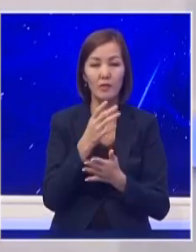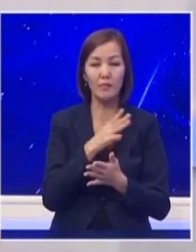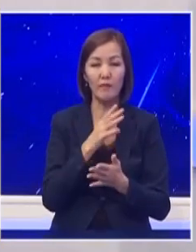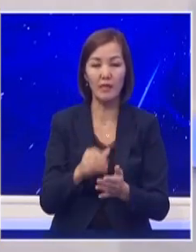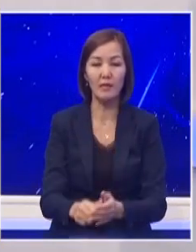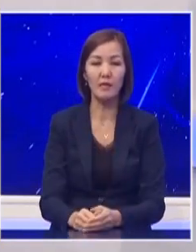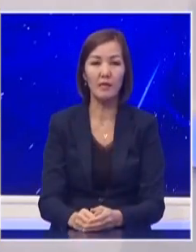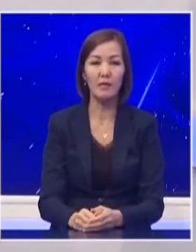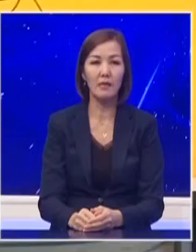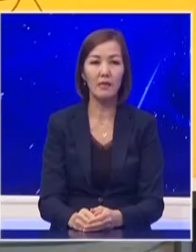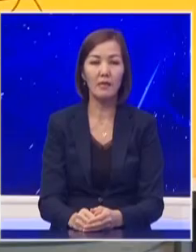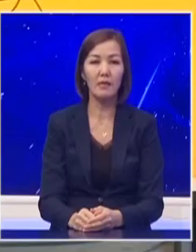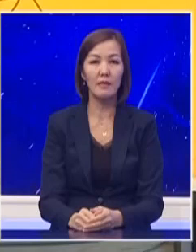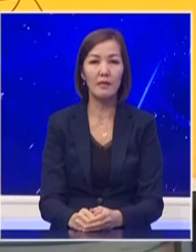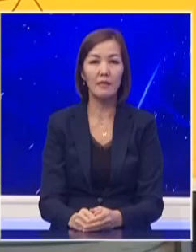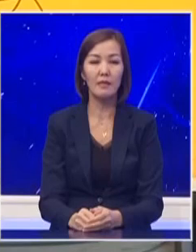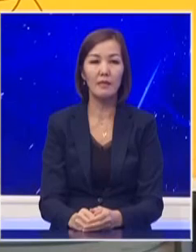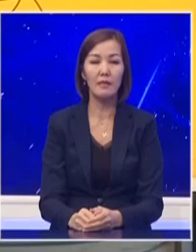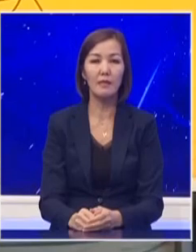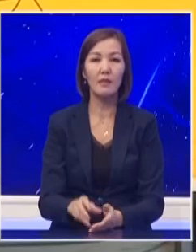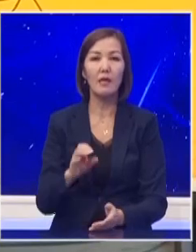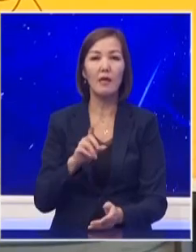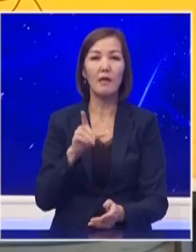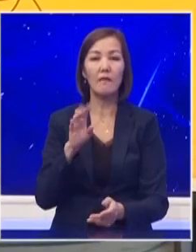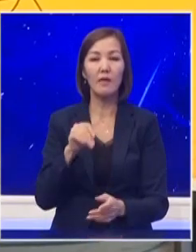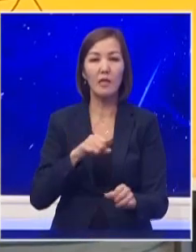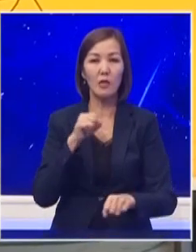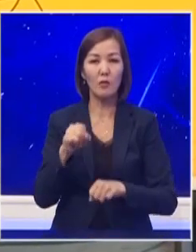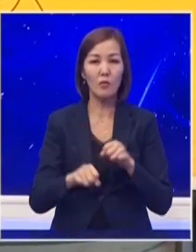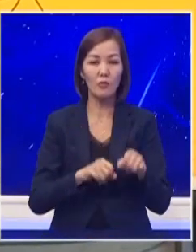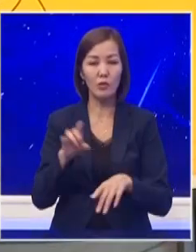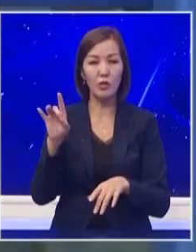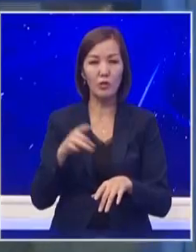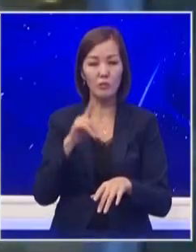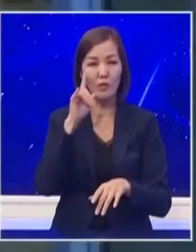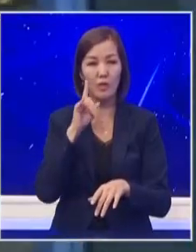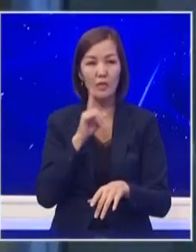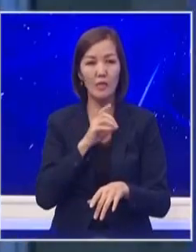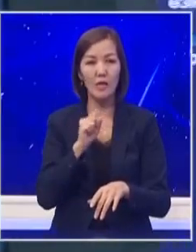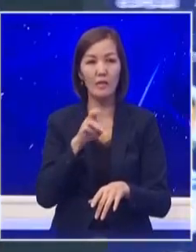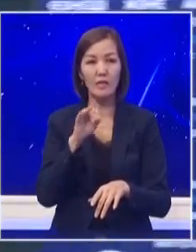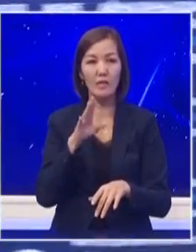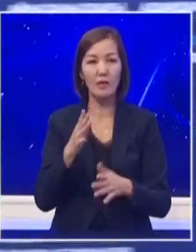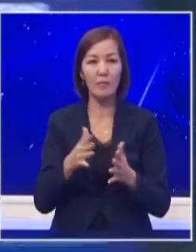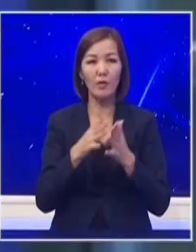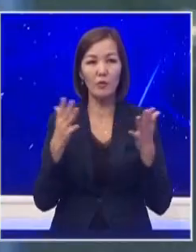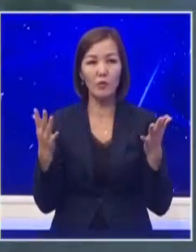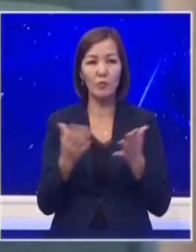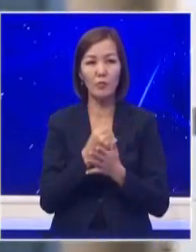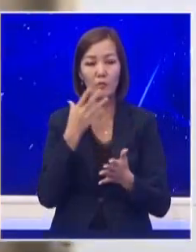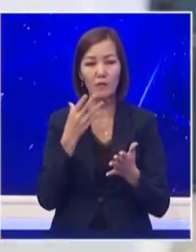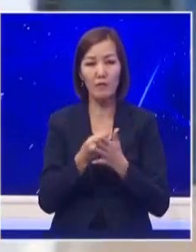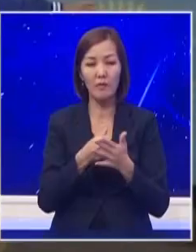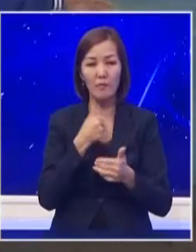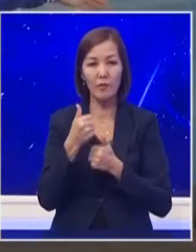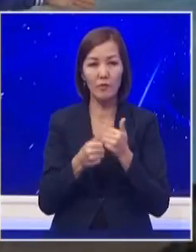удалось повторить Евгений Федоров гончик Республиканской команды Астана Тима держал самую большую победу в своей